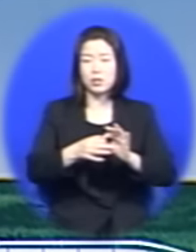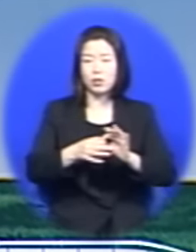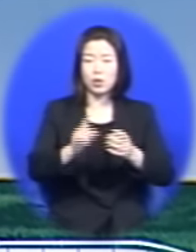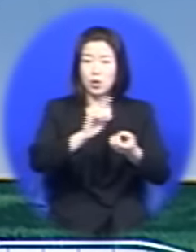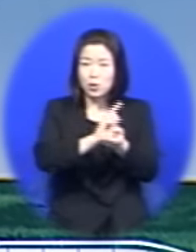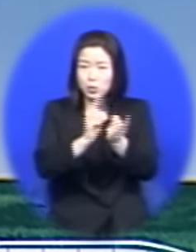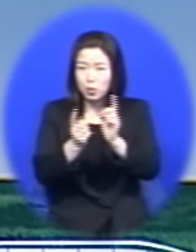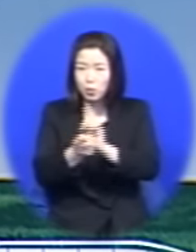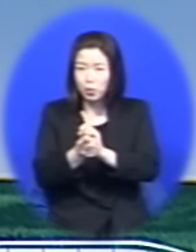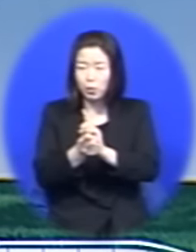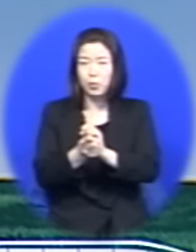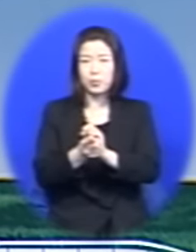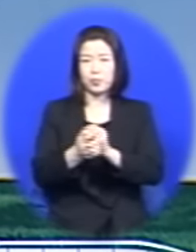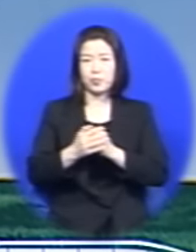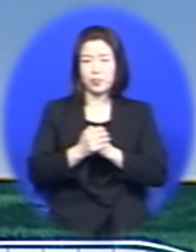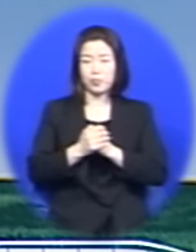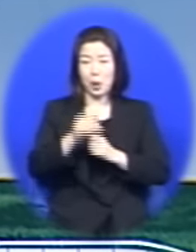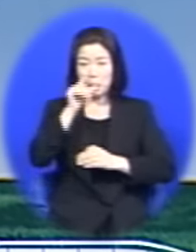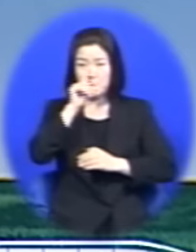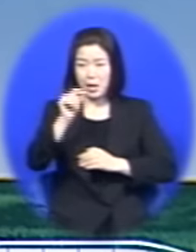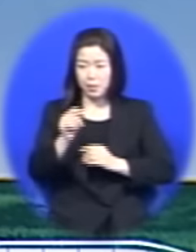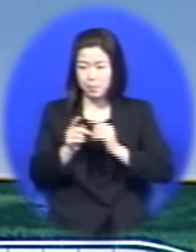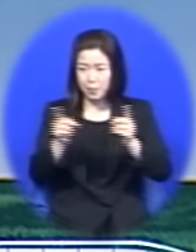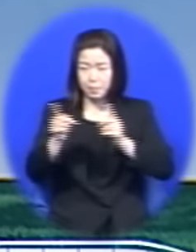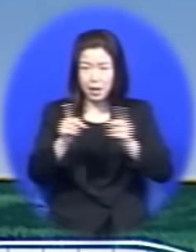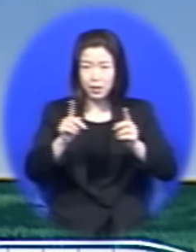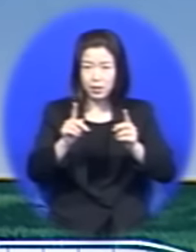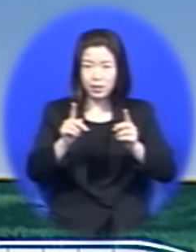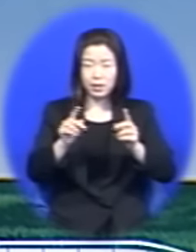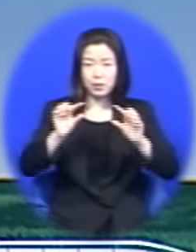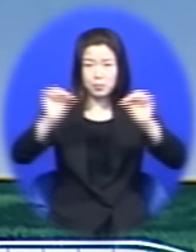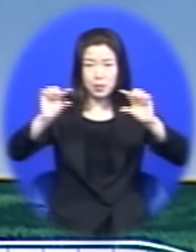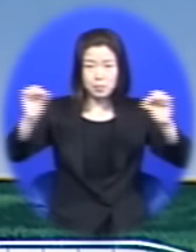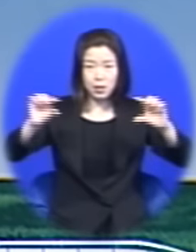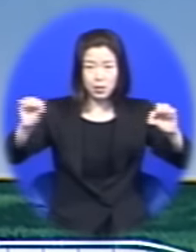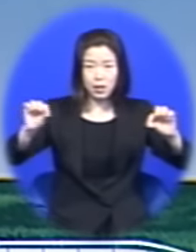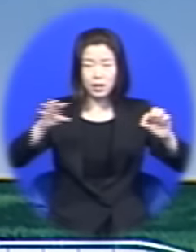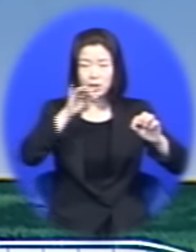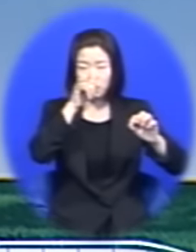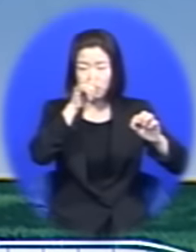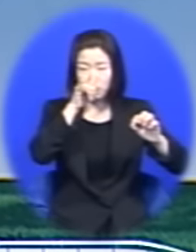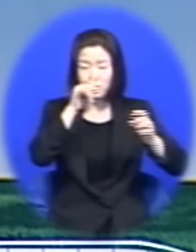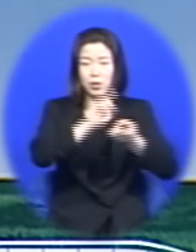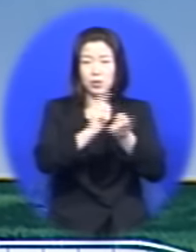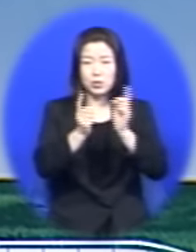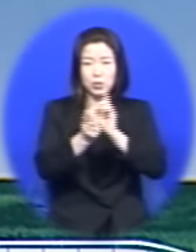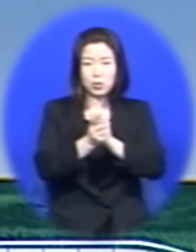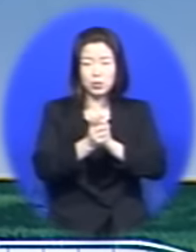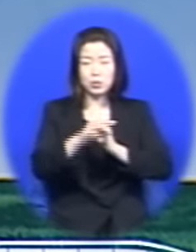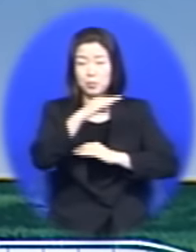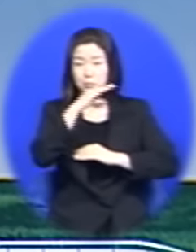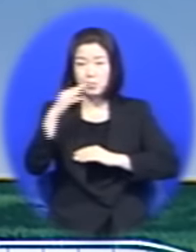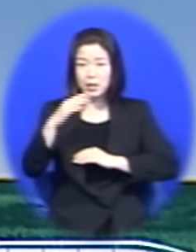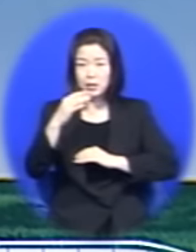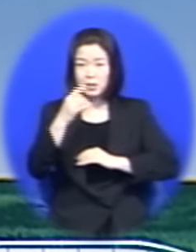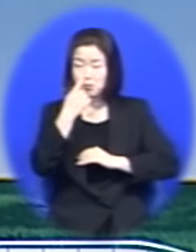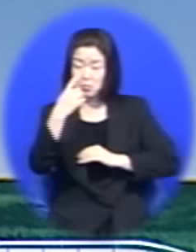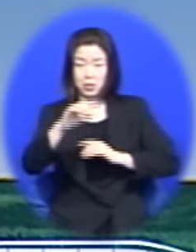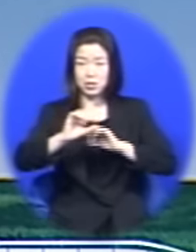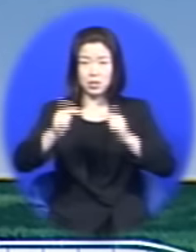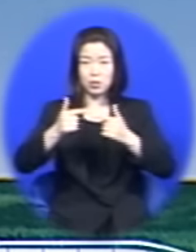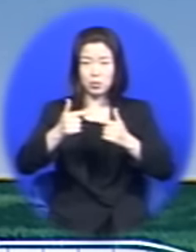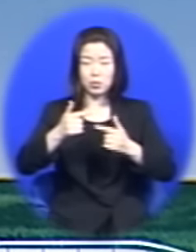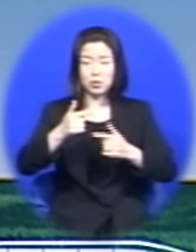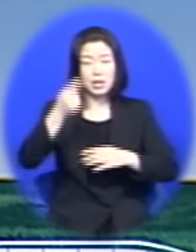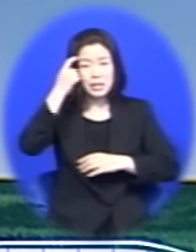삐죽 또 좀 모가 나고 그리고 서로 좀 세련되지 못하고 또 서로